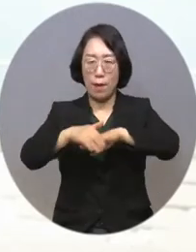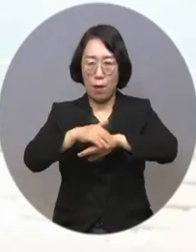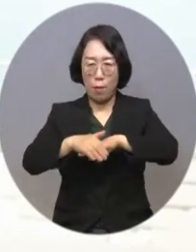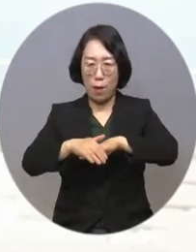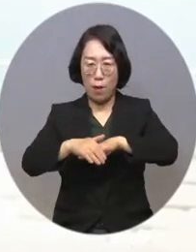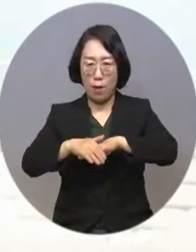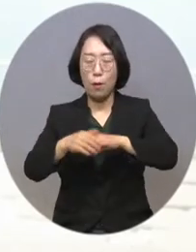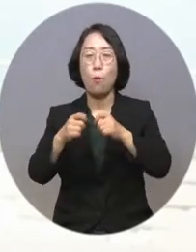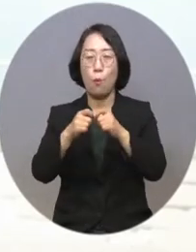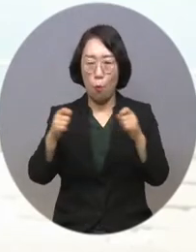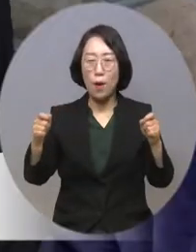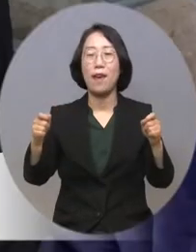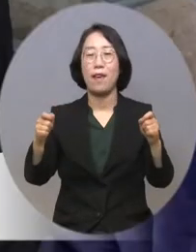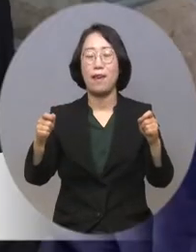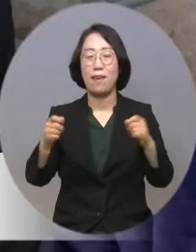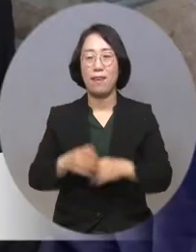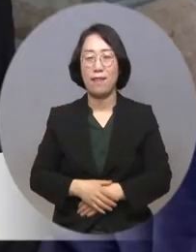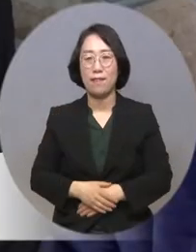많아졌습니다.